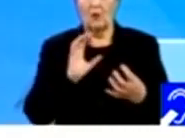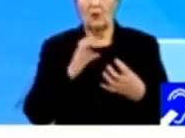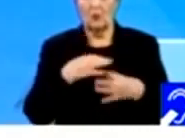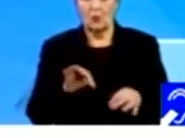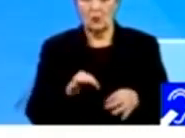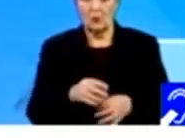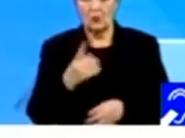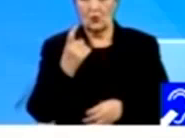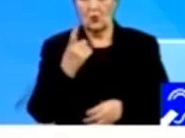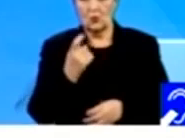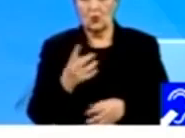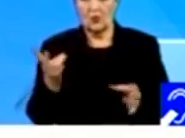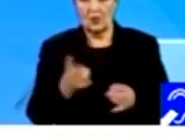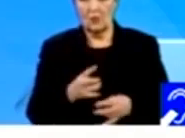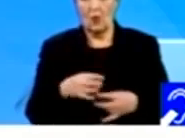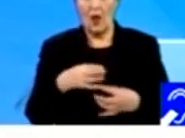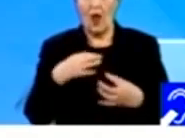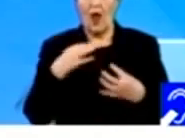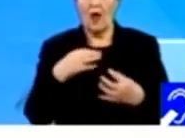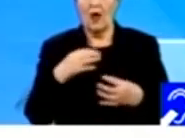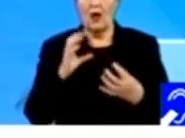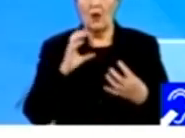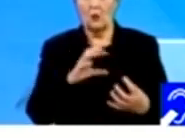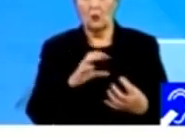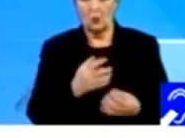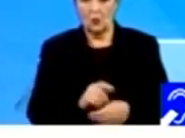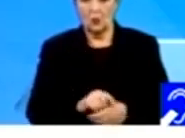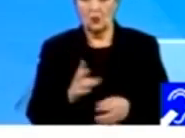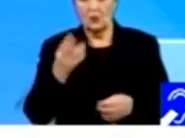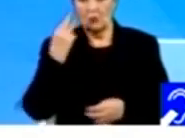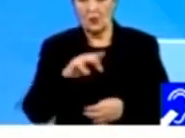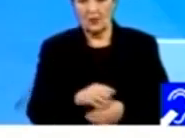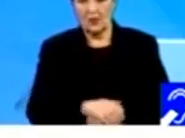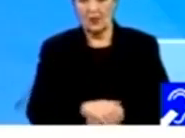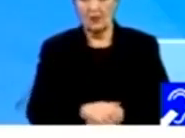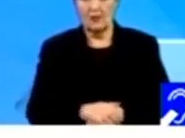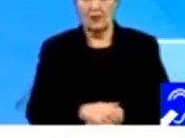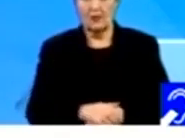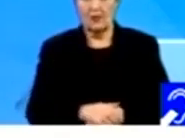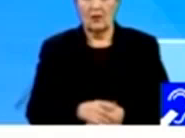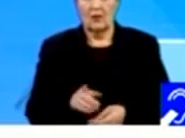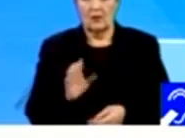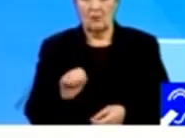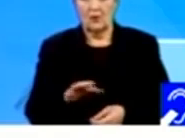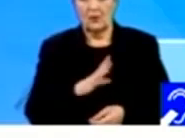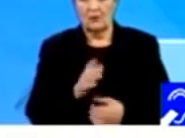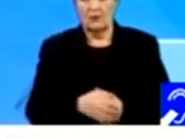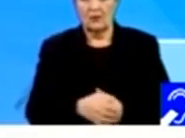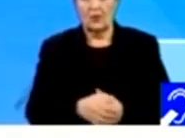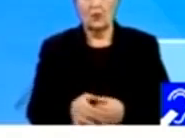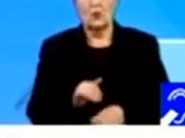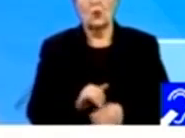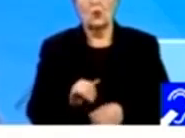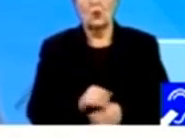nevoie de încă 100. Autobuse bune, moderne și avem înțelegere deja de unde să le aducem și cu ce preț ca să fie... De unde, la ce